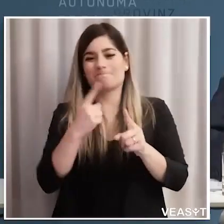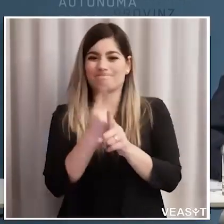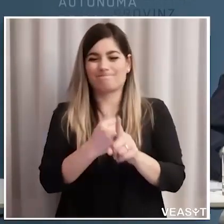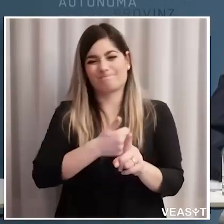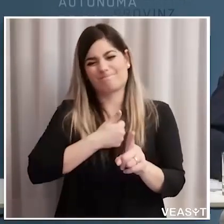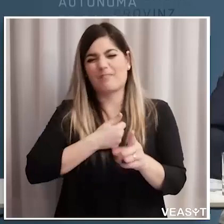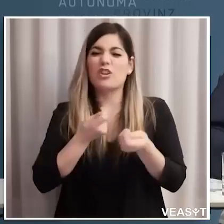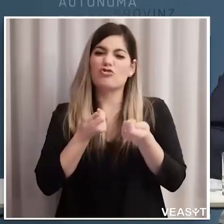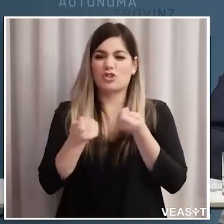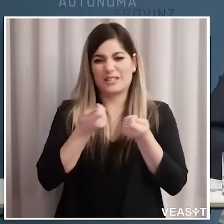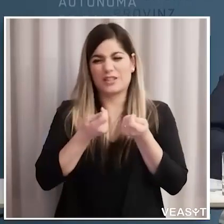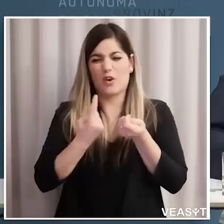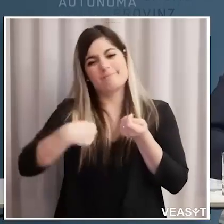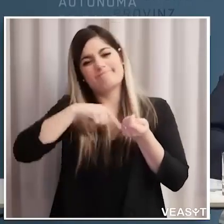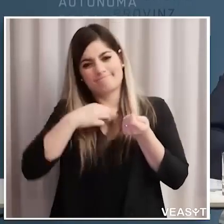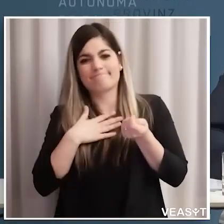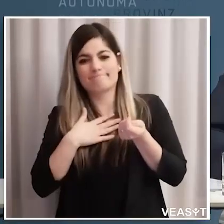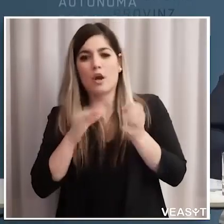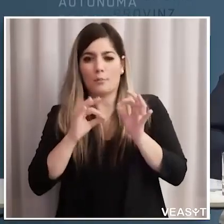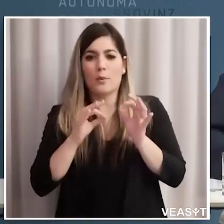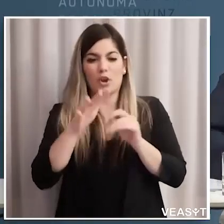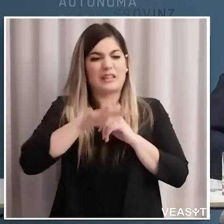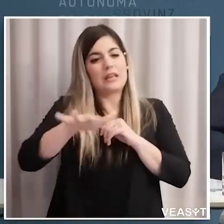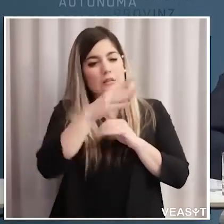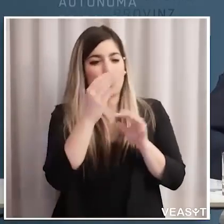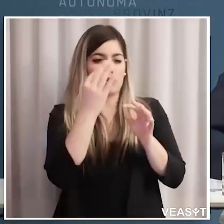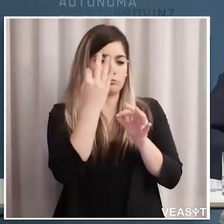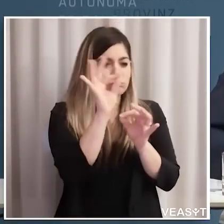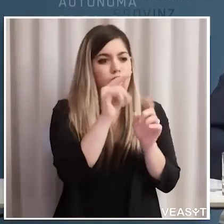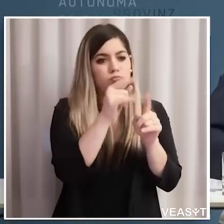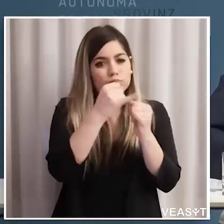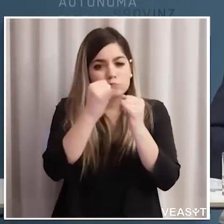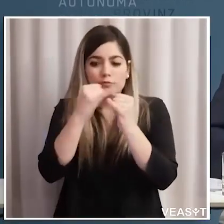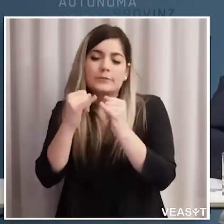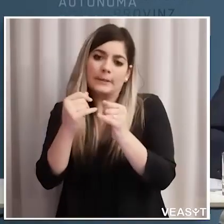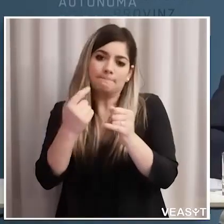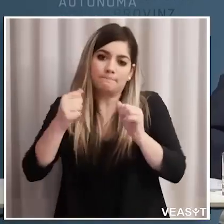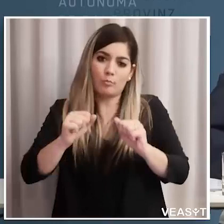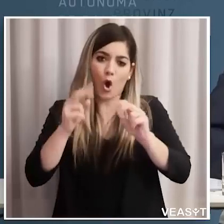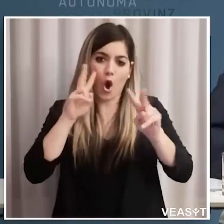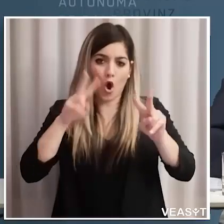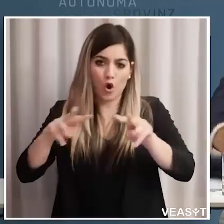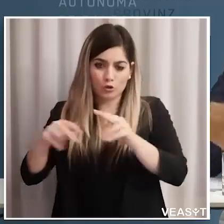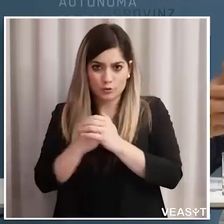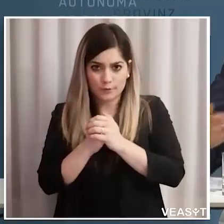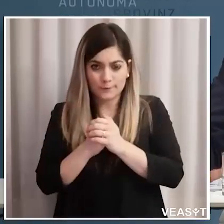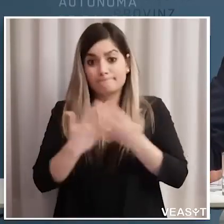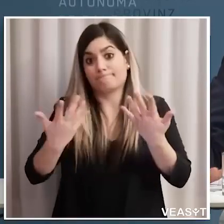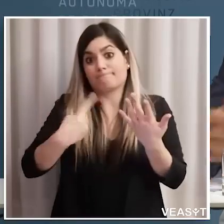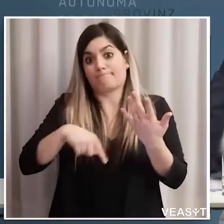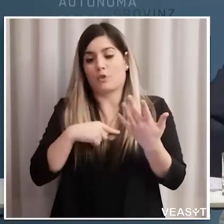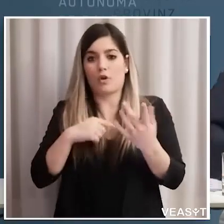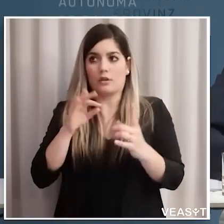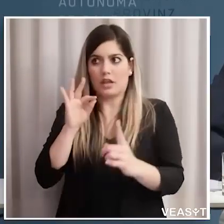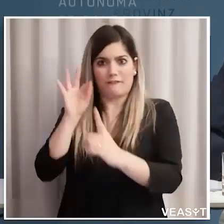poter gestire meglio questa situazione anche tenendo conto delle peculiarità del territorio. Lo facciamo per tanti aspetti anche facendo